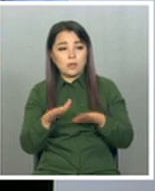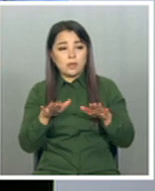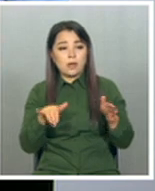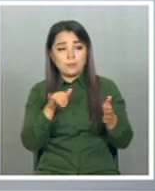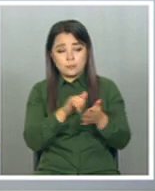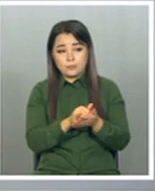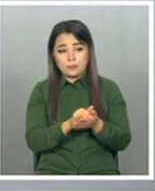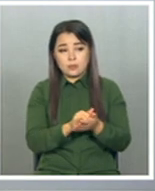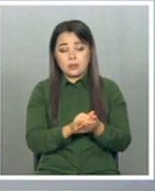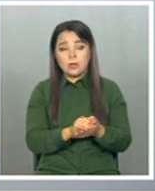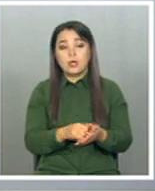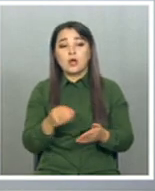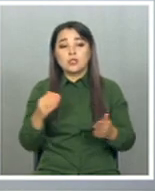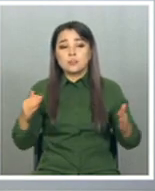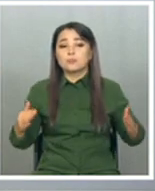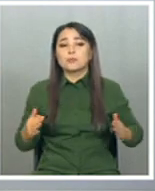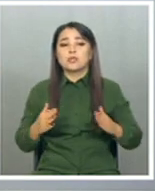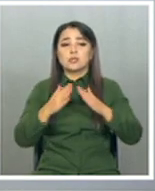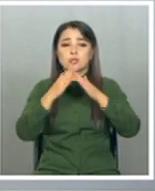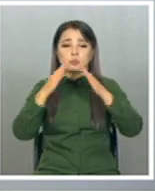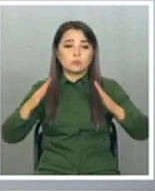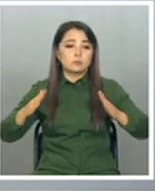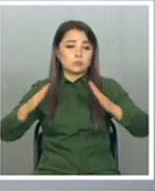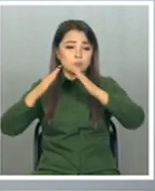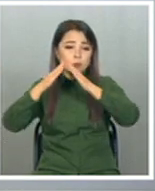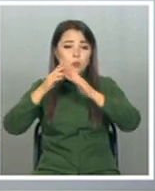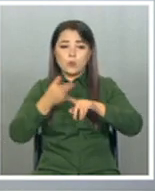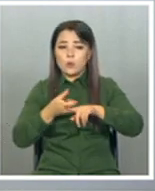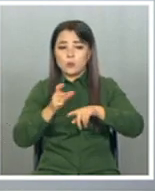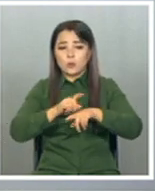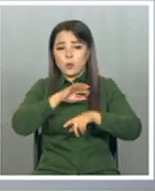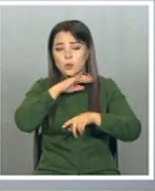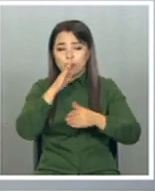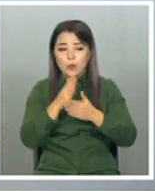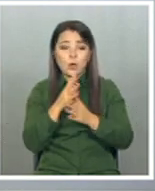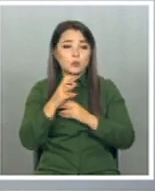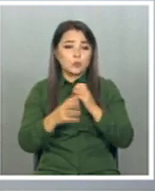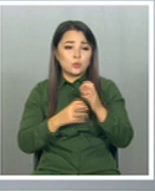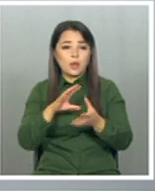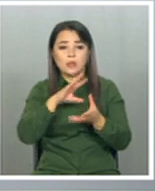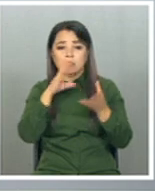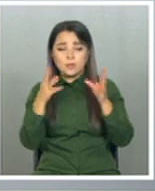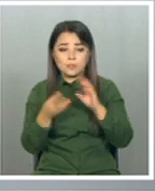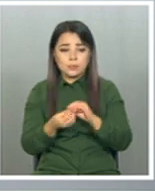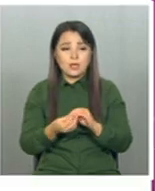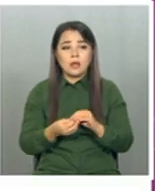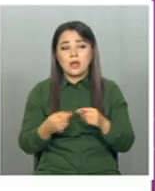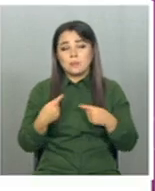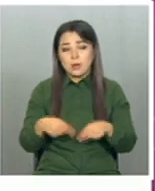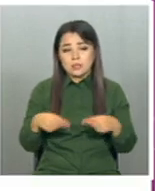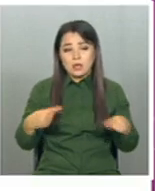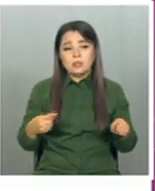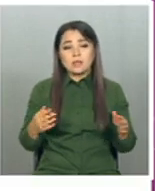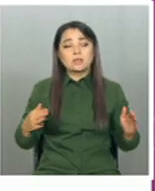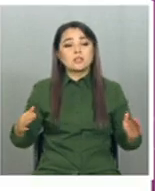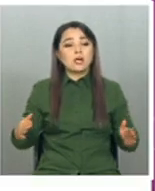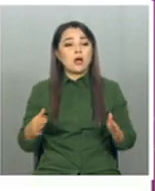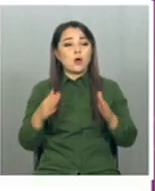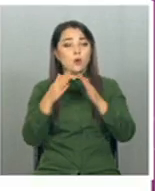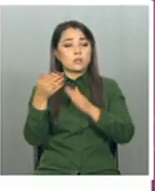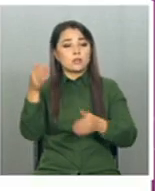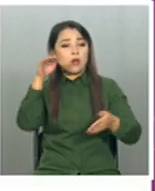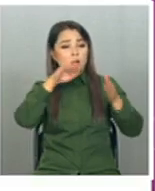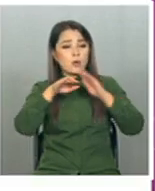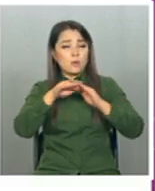Ал енді биік таулар өте көп. Жалпы дүние жүзінде басқа тауларға қарағанда биік таулы өлкелер